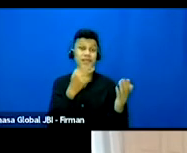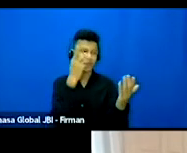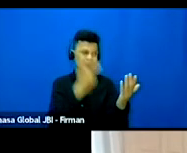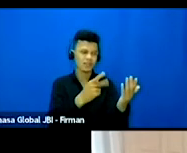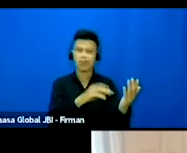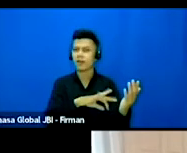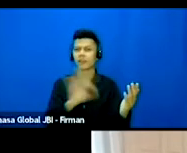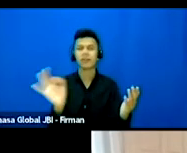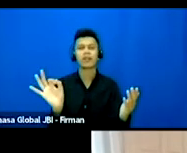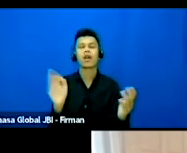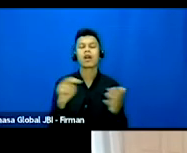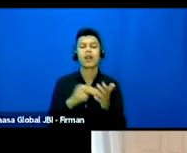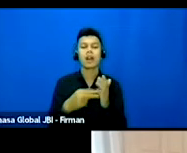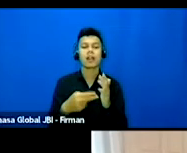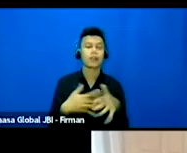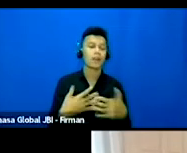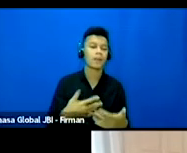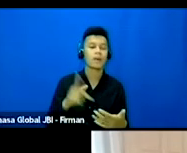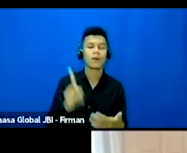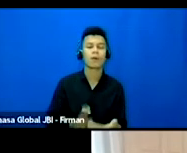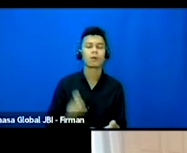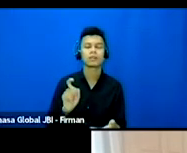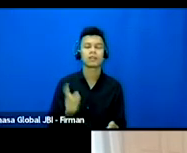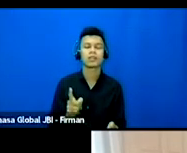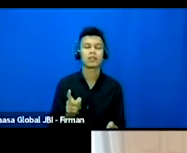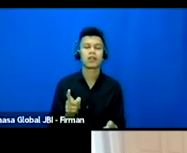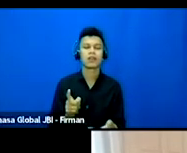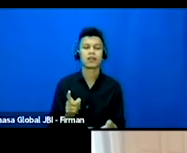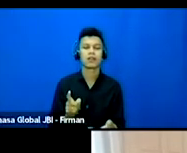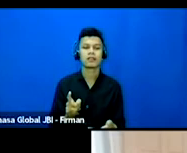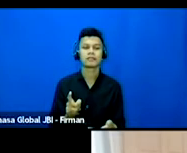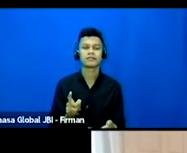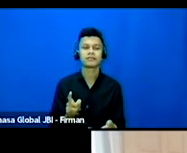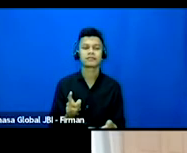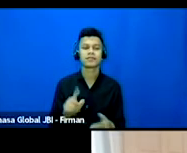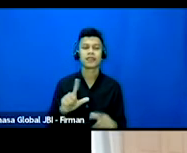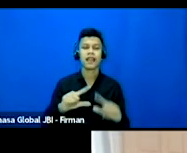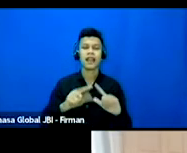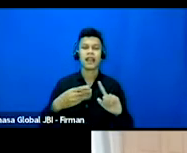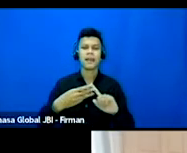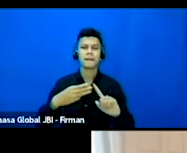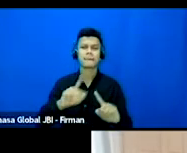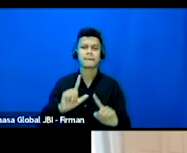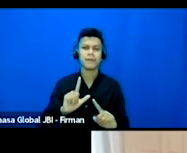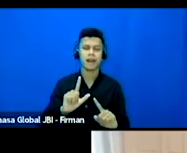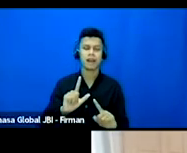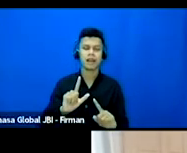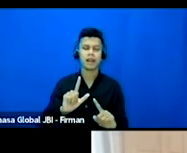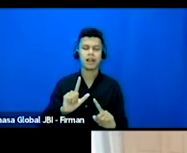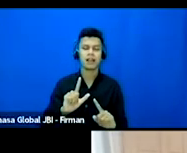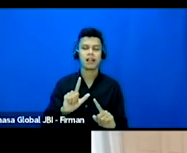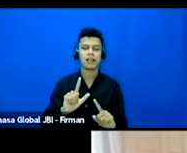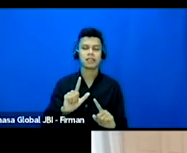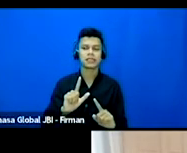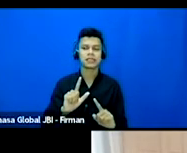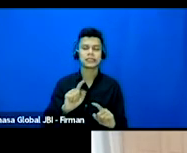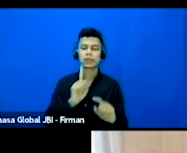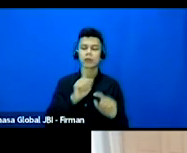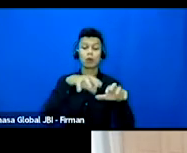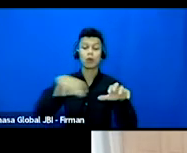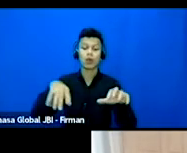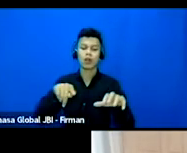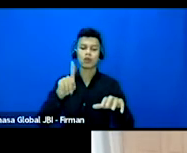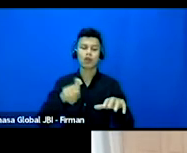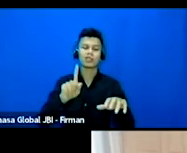harus ada eh apa levelisasi atau label pada sebuah produk